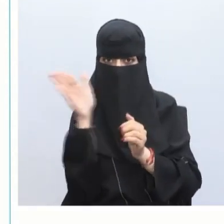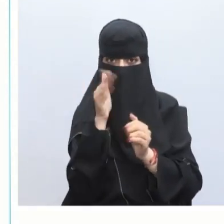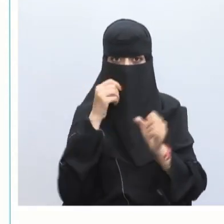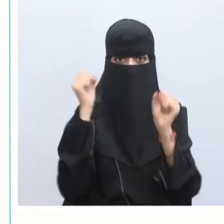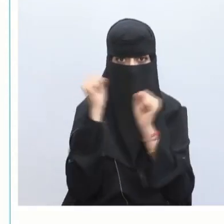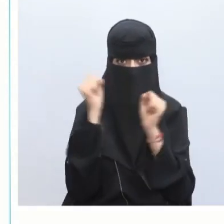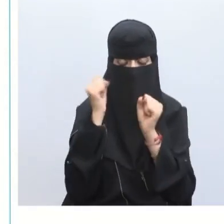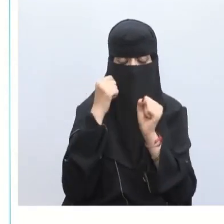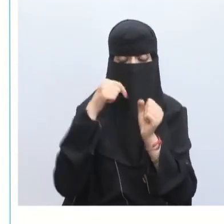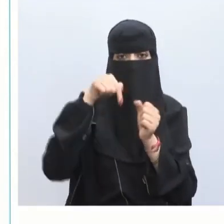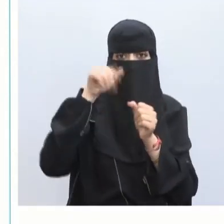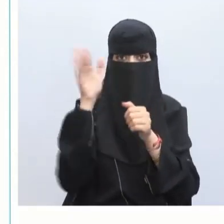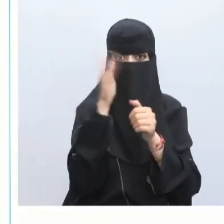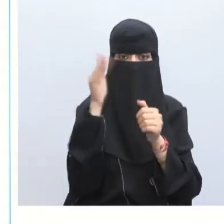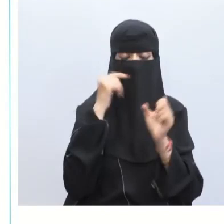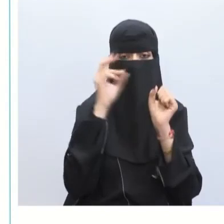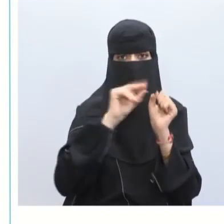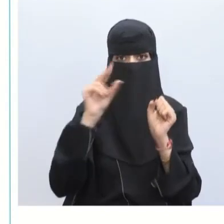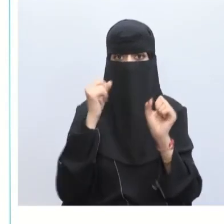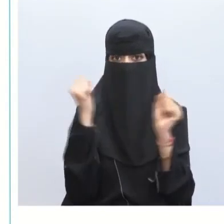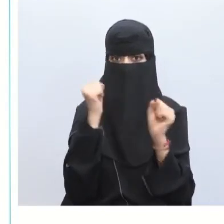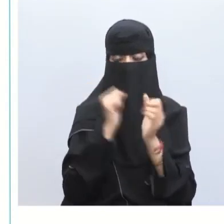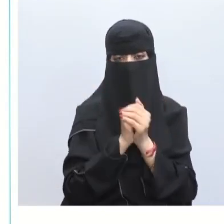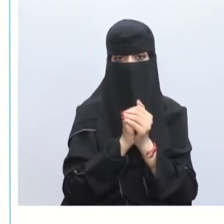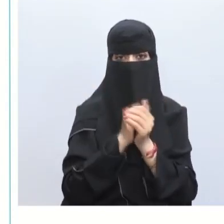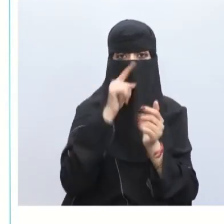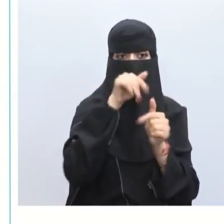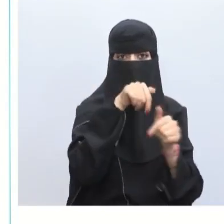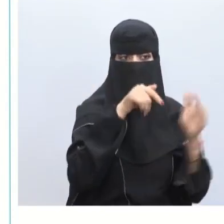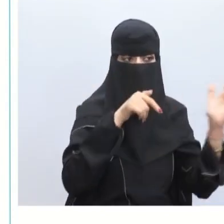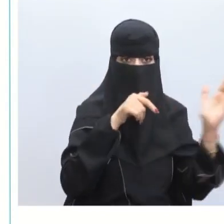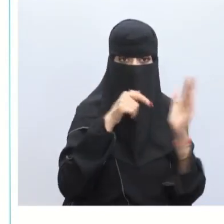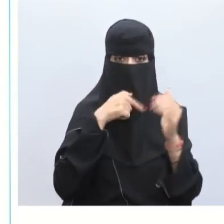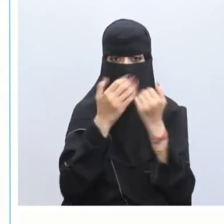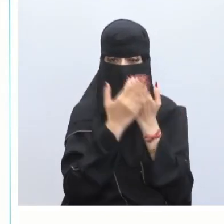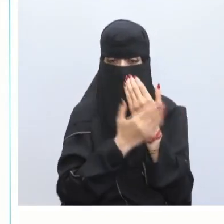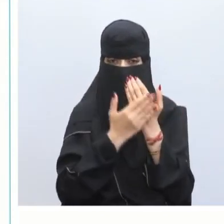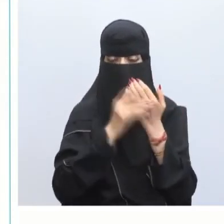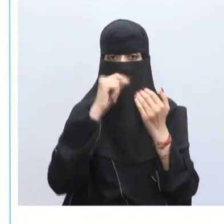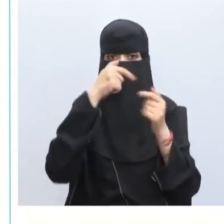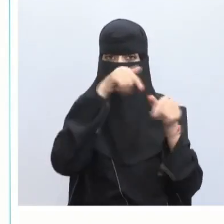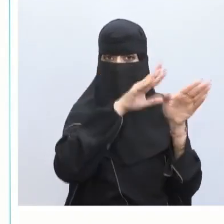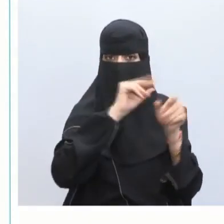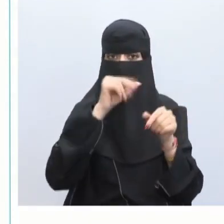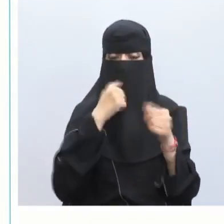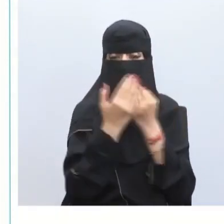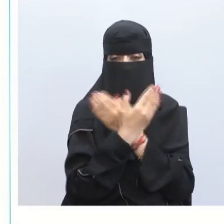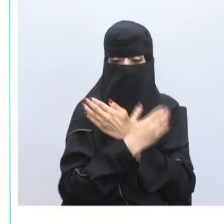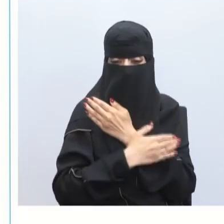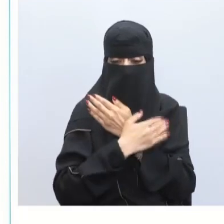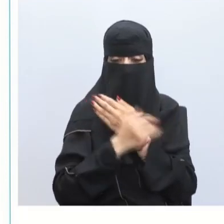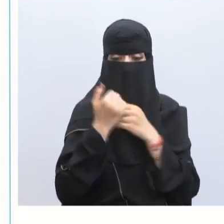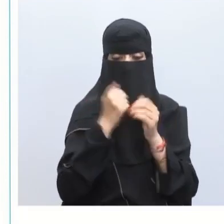بارده تكون هذه الرياح بارده والرياح الاتيه من المناطق الدافئه تكون